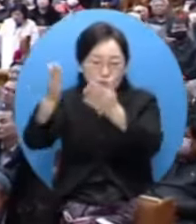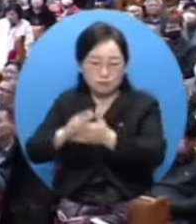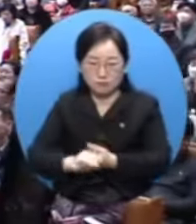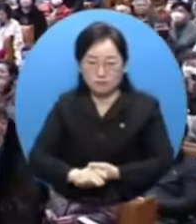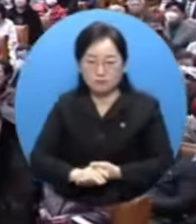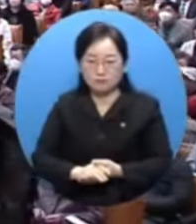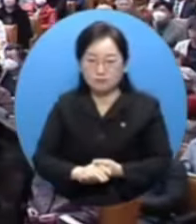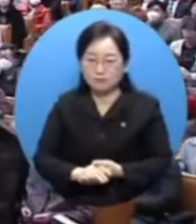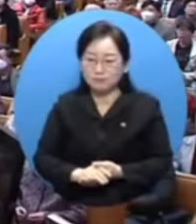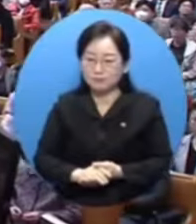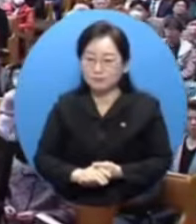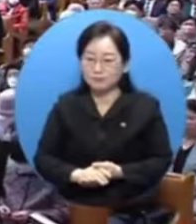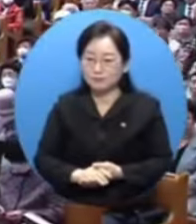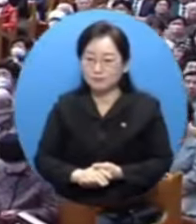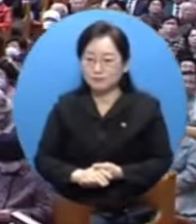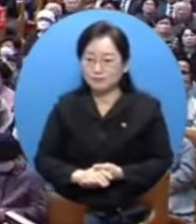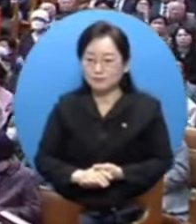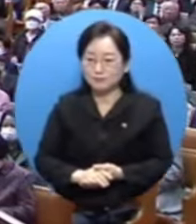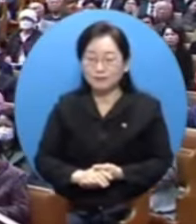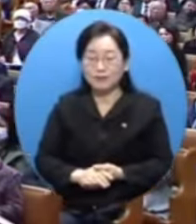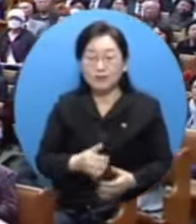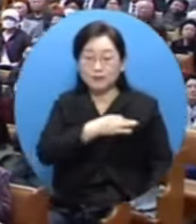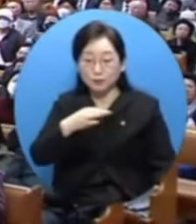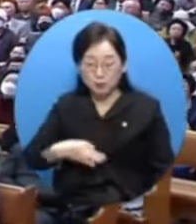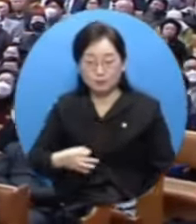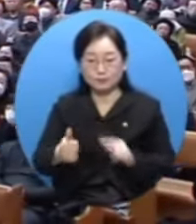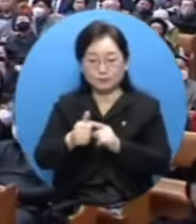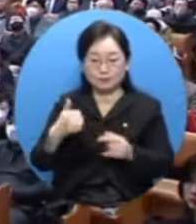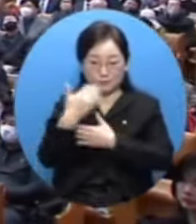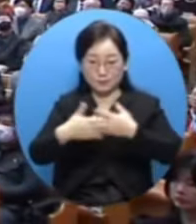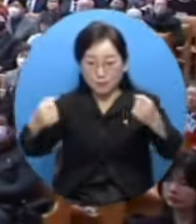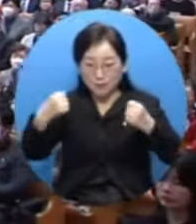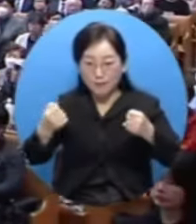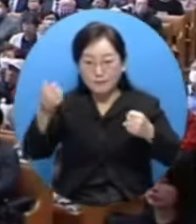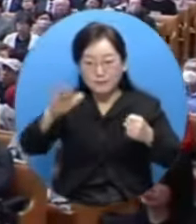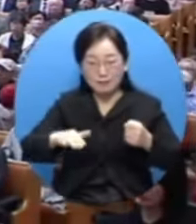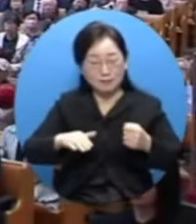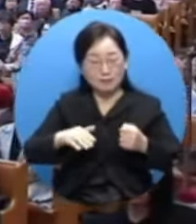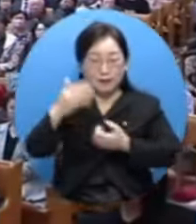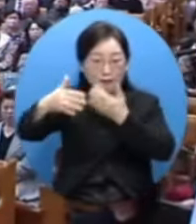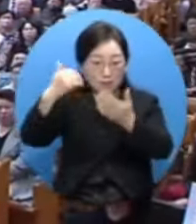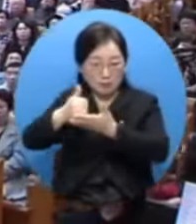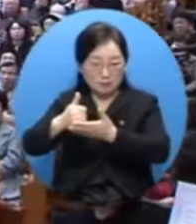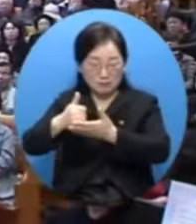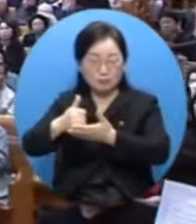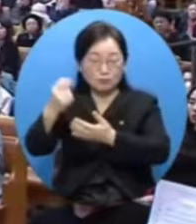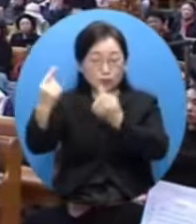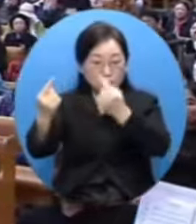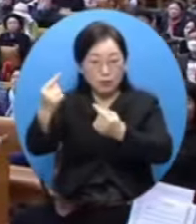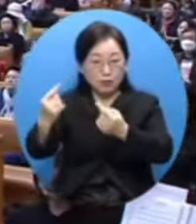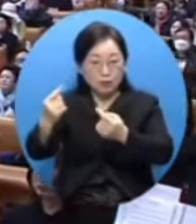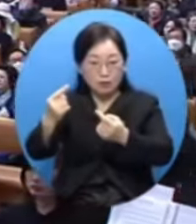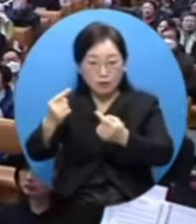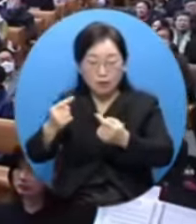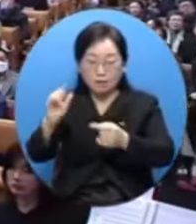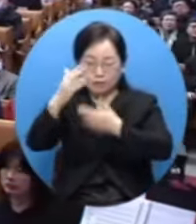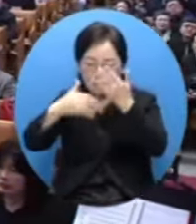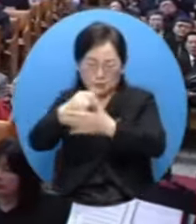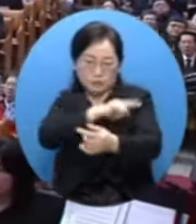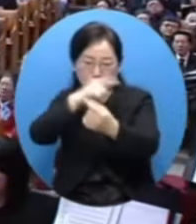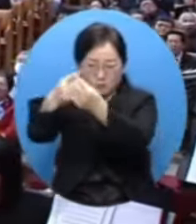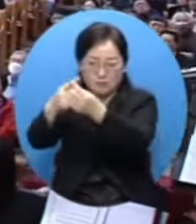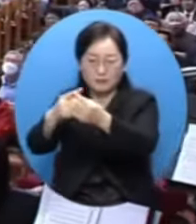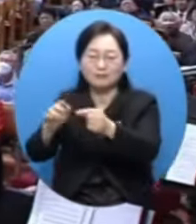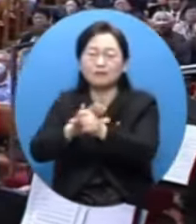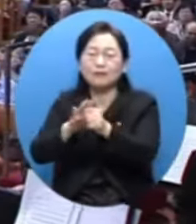않았던 것입니다. 욥은 건강했지만 하나님보다 건강을 더 사랑하지 않았습니다. 자기가 가진 그 무엇보다도 하나님을 더